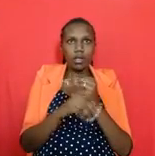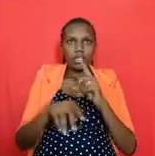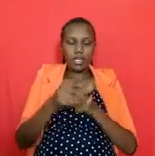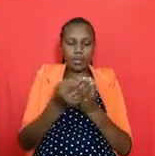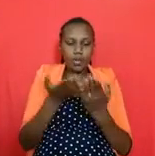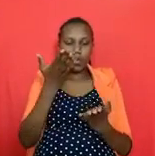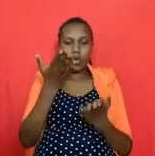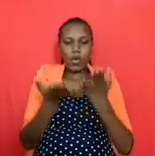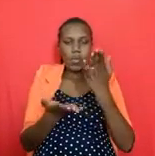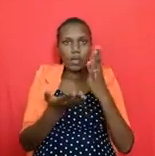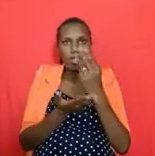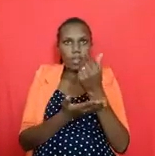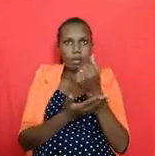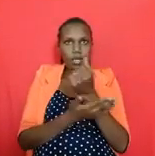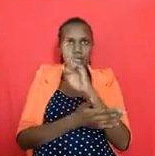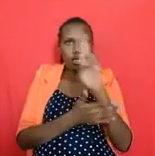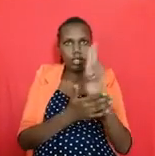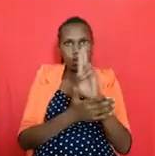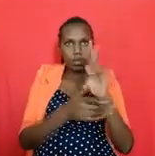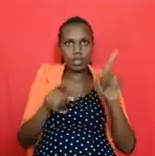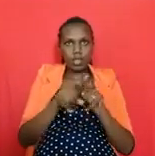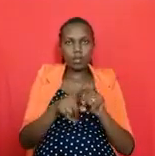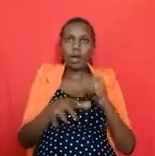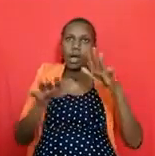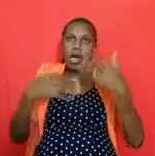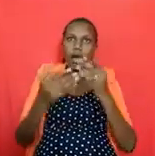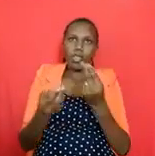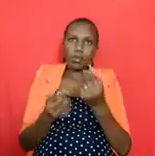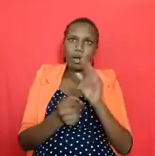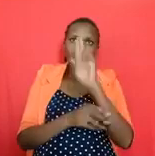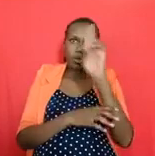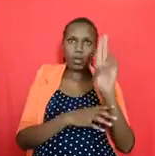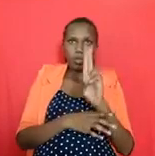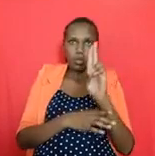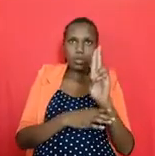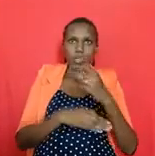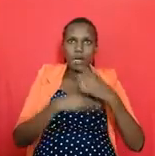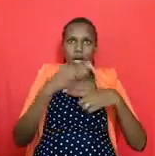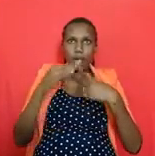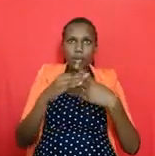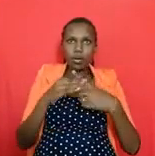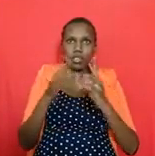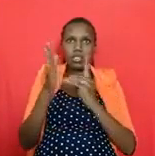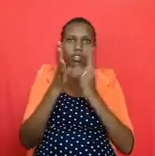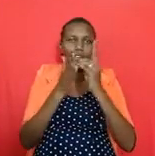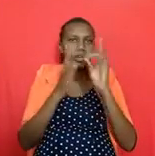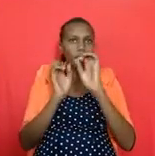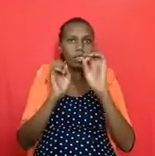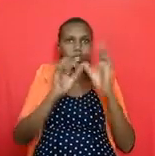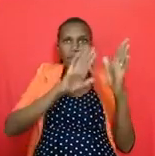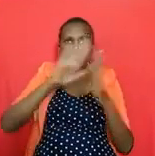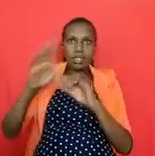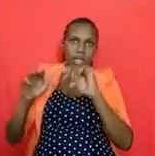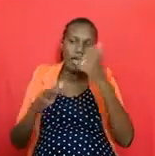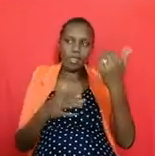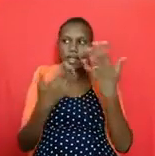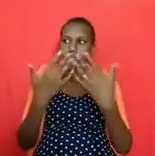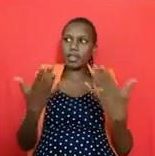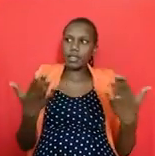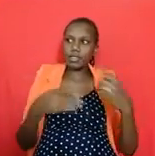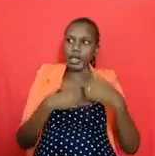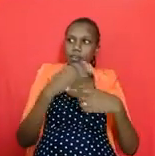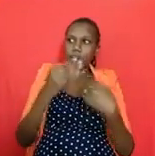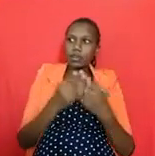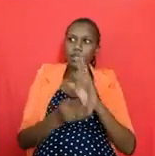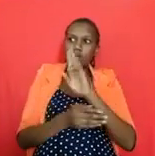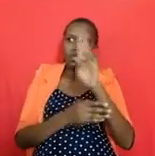warigithania besa iria muoganirie na mahuthiro maria murahothirire maria makonaini tiga maundu ma development maria makonaini na